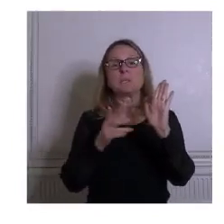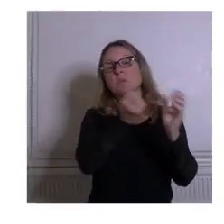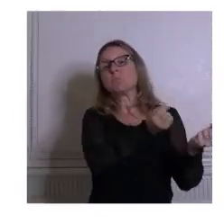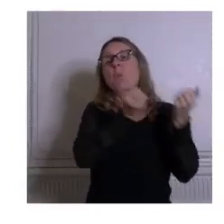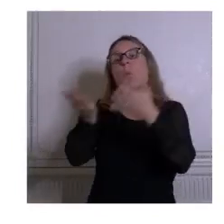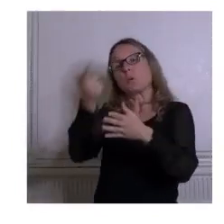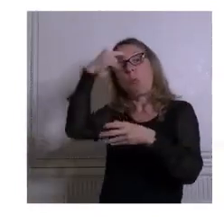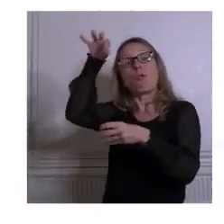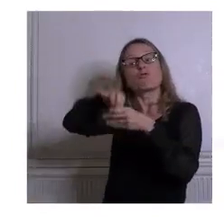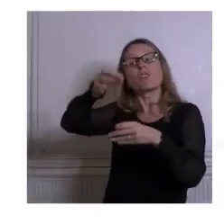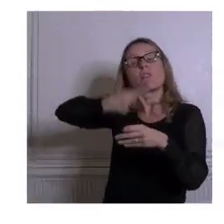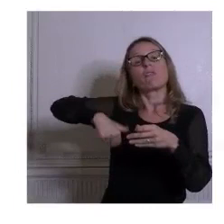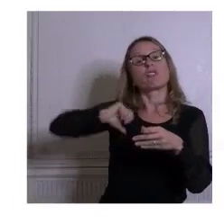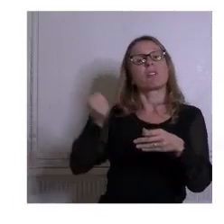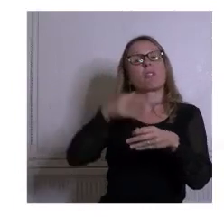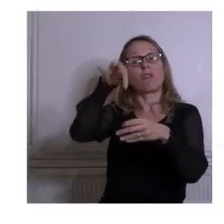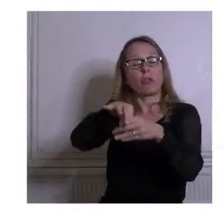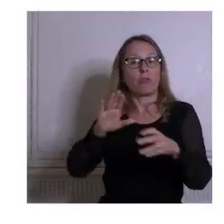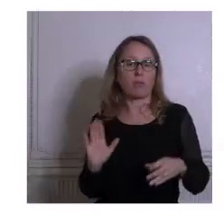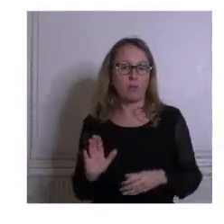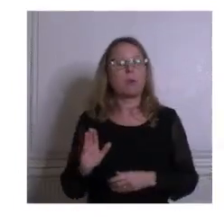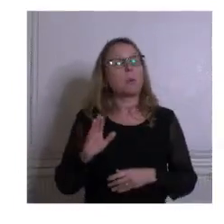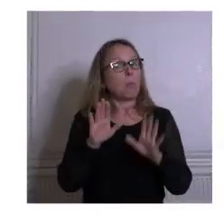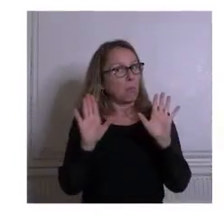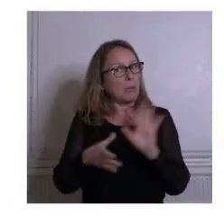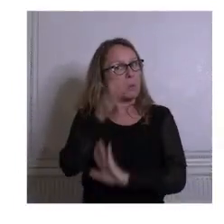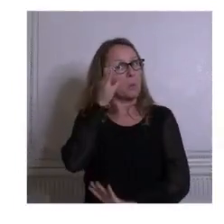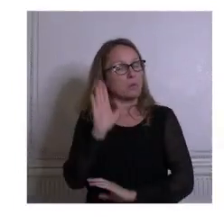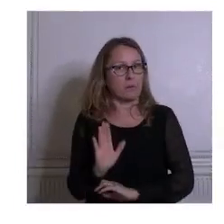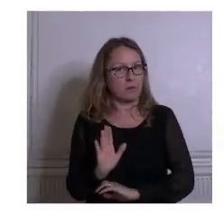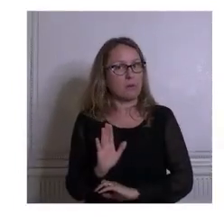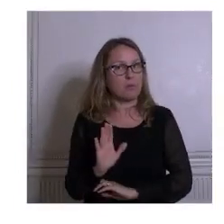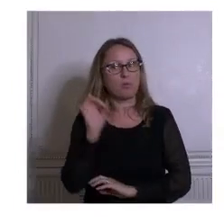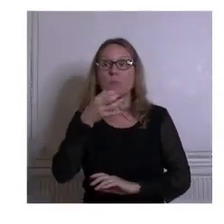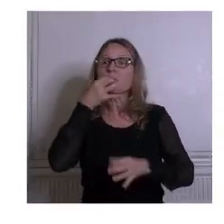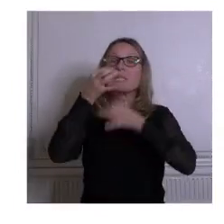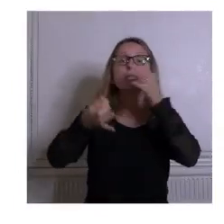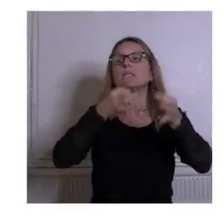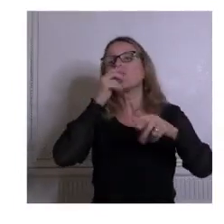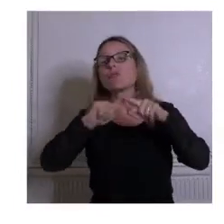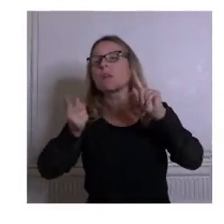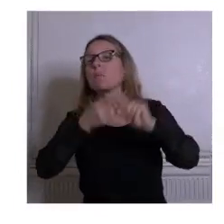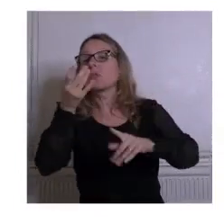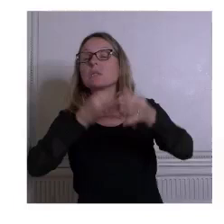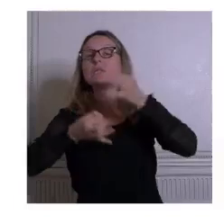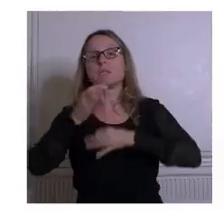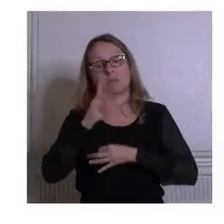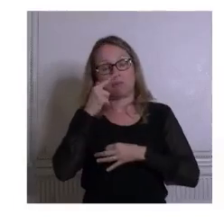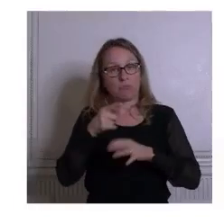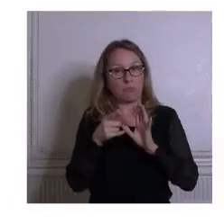alors, Monsieur Joliot, Xavier, excuse-moi, Isabelle avait levé la main en premier, pardon. Ouais. Merci, désolé, Xavier.